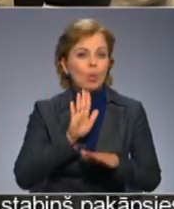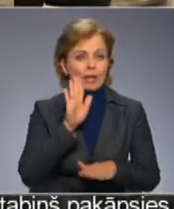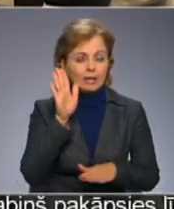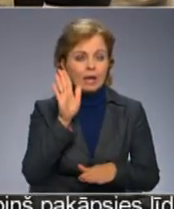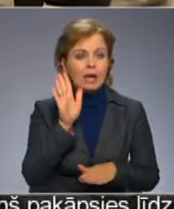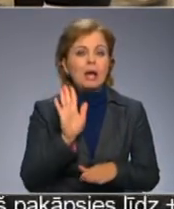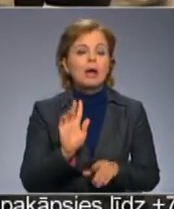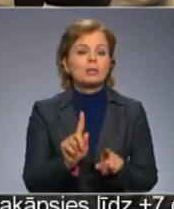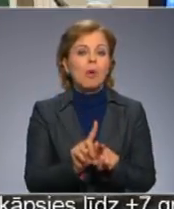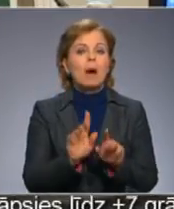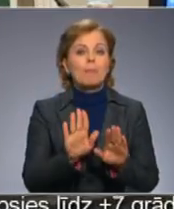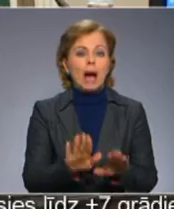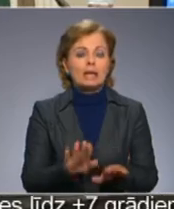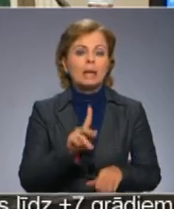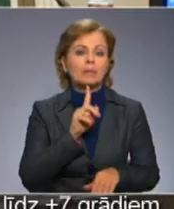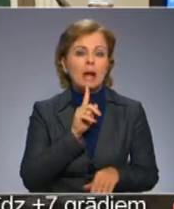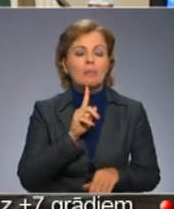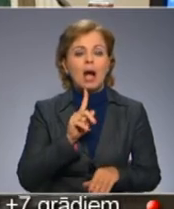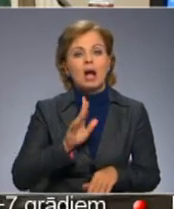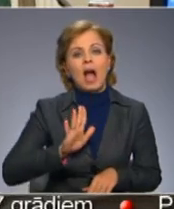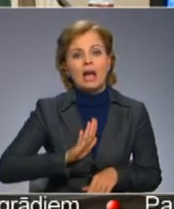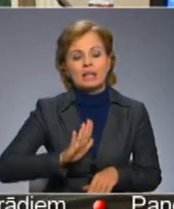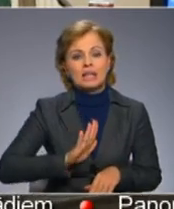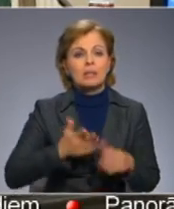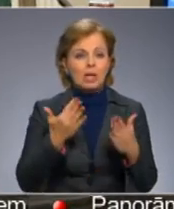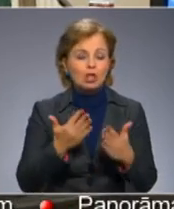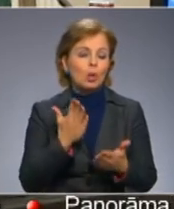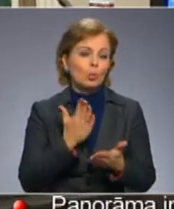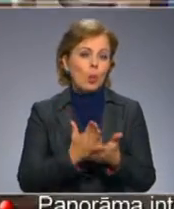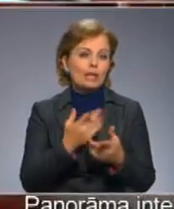paliekam šeit Liepājā, gaidīsim rezultātu, un par to noteikti ziņosim arī jums.